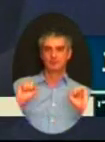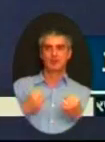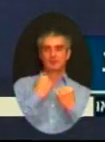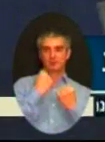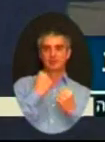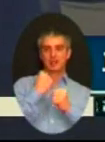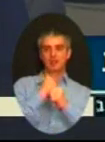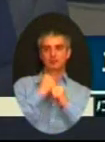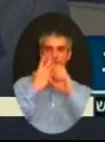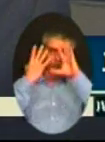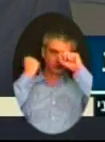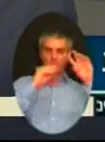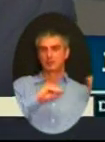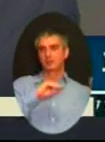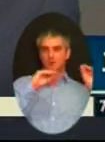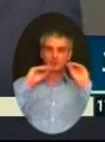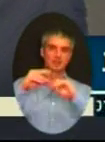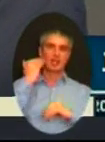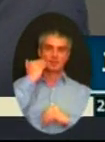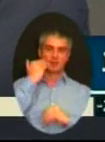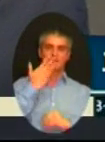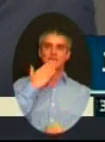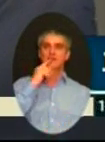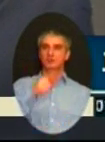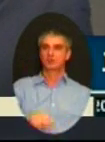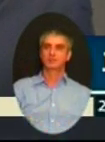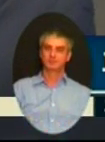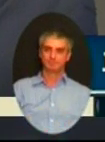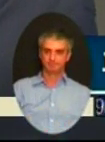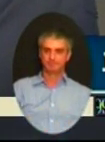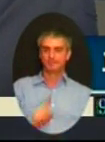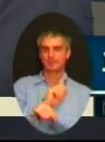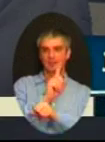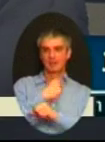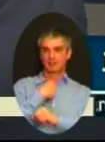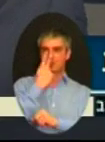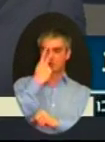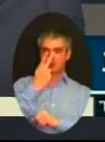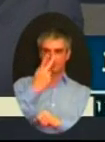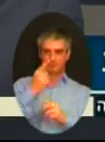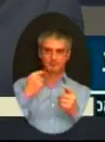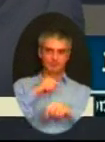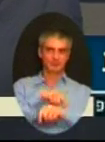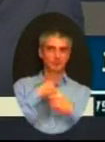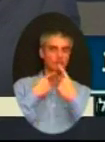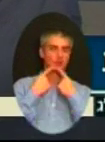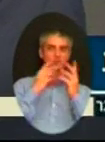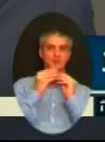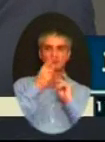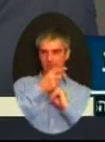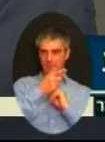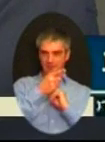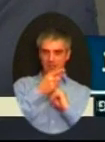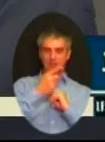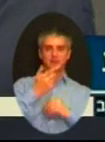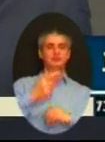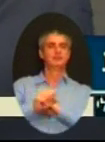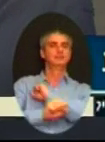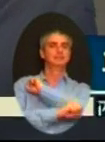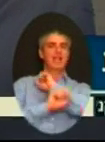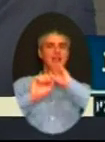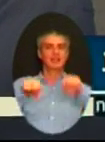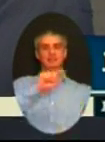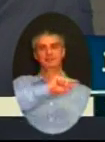להעביר את השגרירות האמריקאית לירושלים. בינתיים אנחנו רואים תוך כדי השיחה איתך, השרה רגב, את מייק